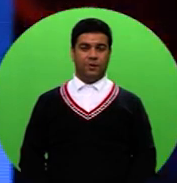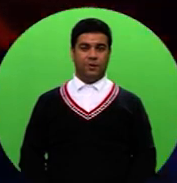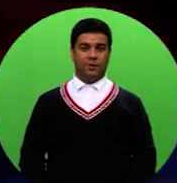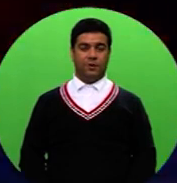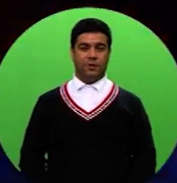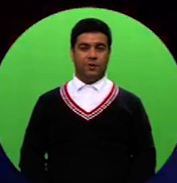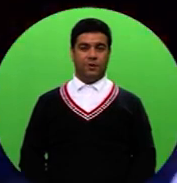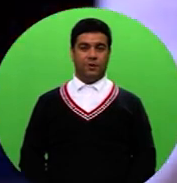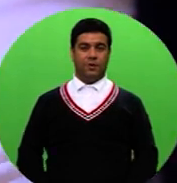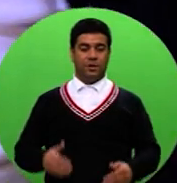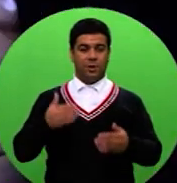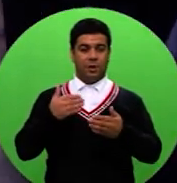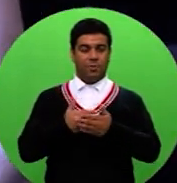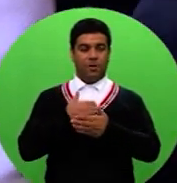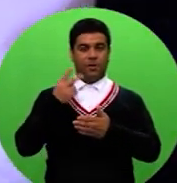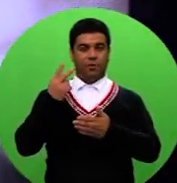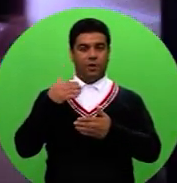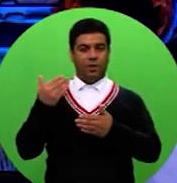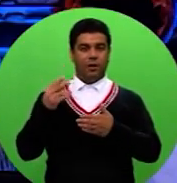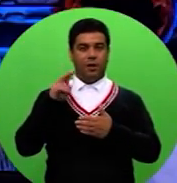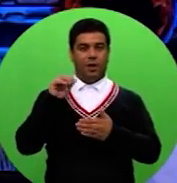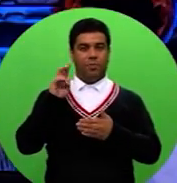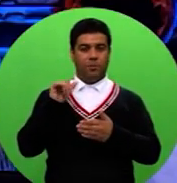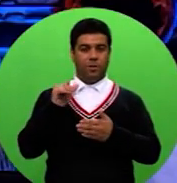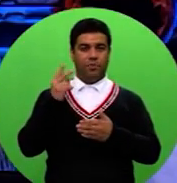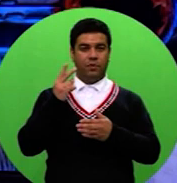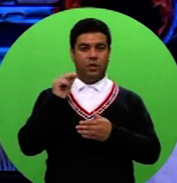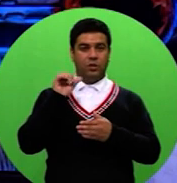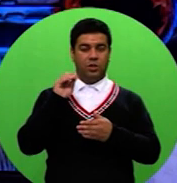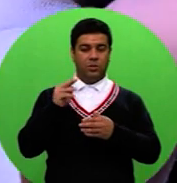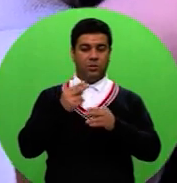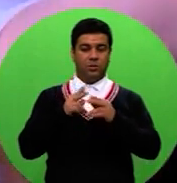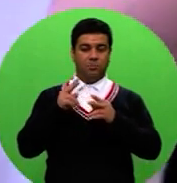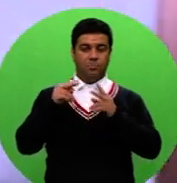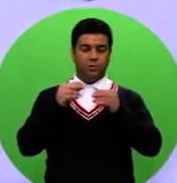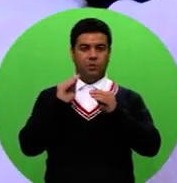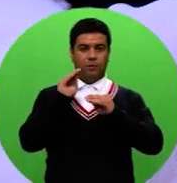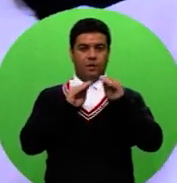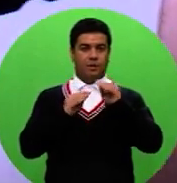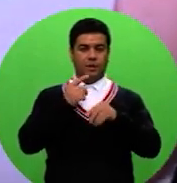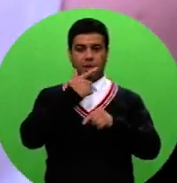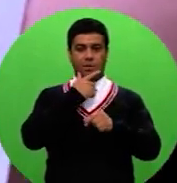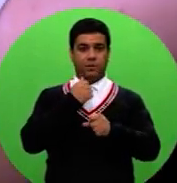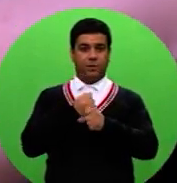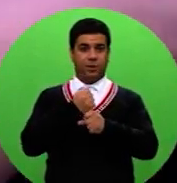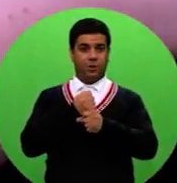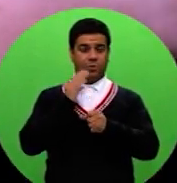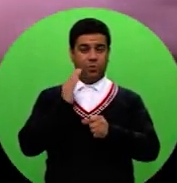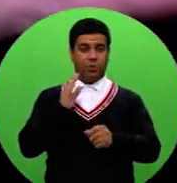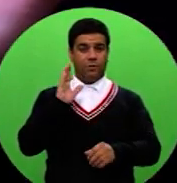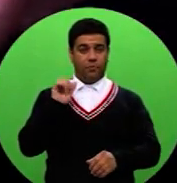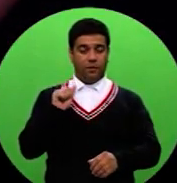Вот у нас получается. Опять вторая лапа, вторая часть. Местом разреза прислоняем.